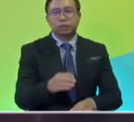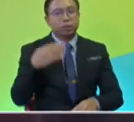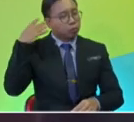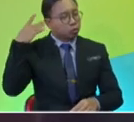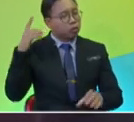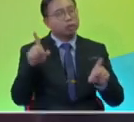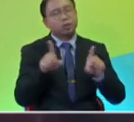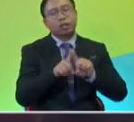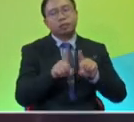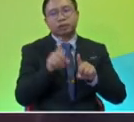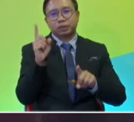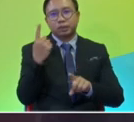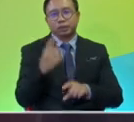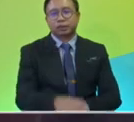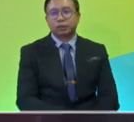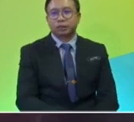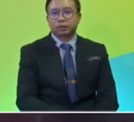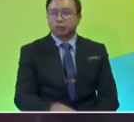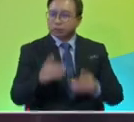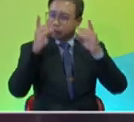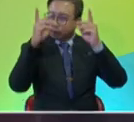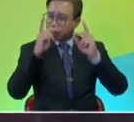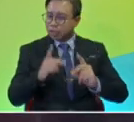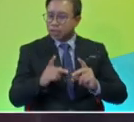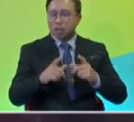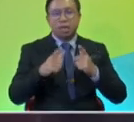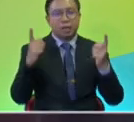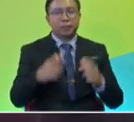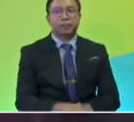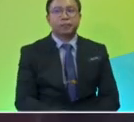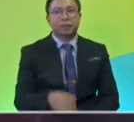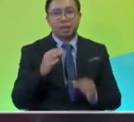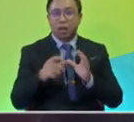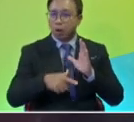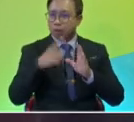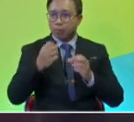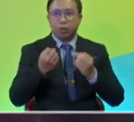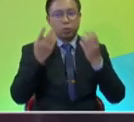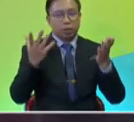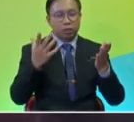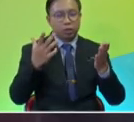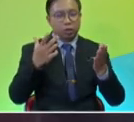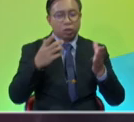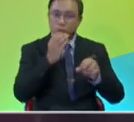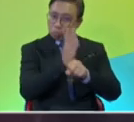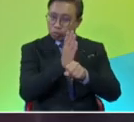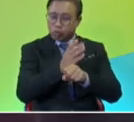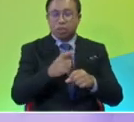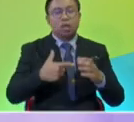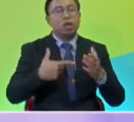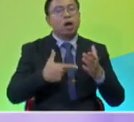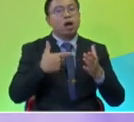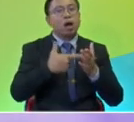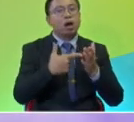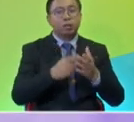lebih kurang Samalah ah cuma kaedah dia a sedikit berbeza dia kalau lebih banyak lagi besi ni lagi kuatlah bunyi dia ada